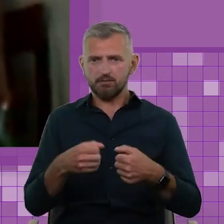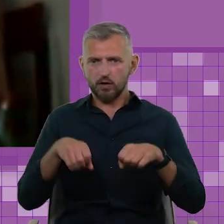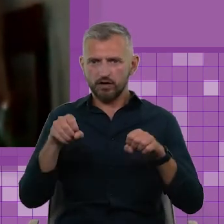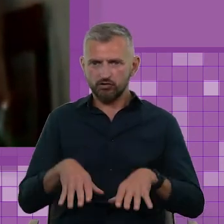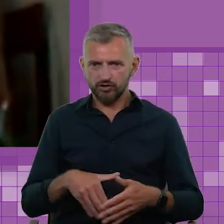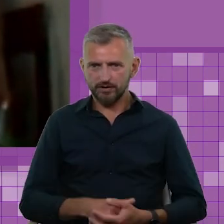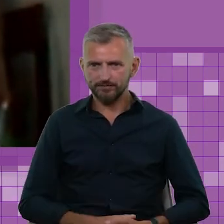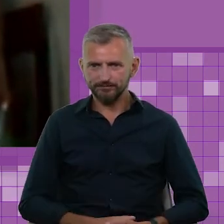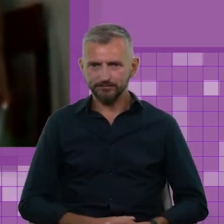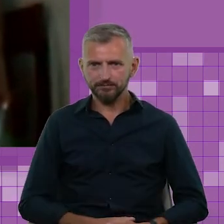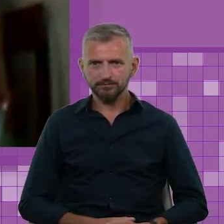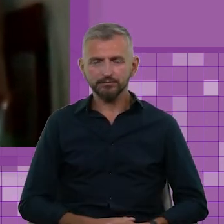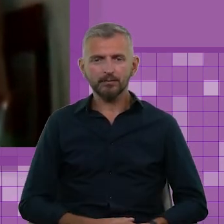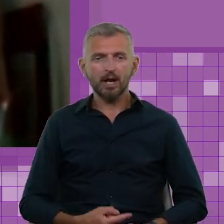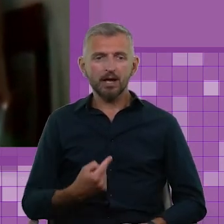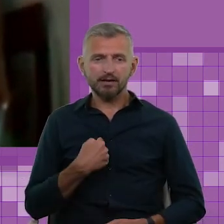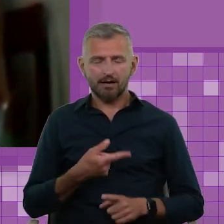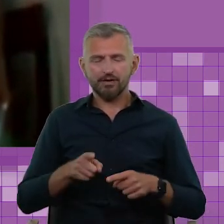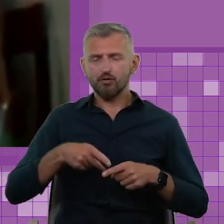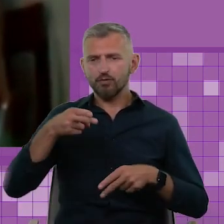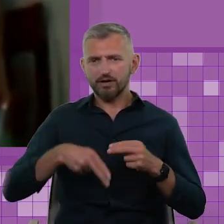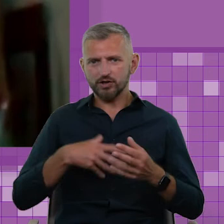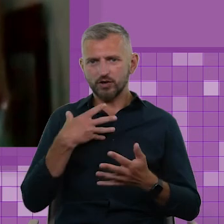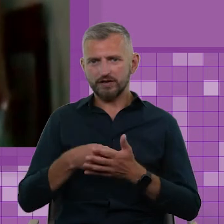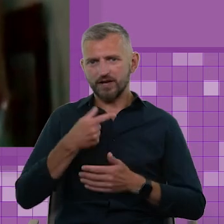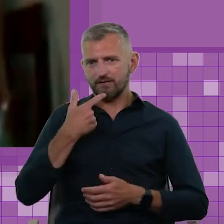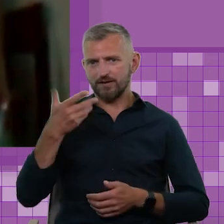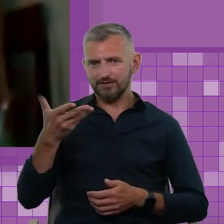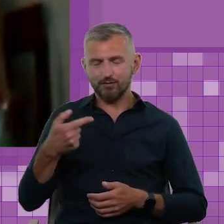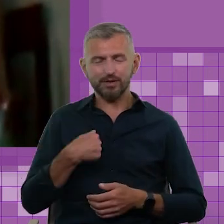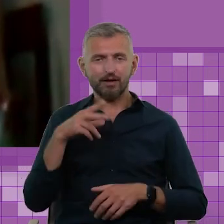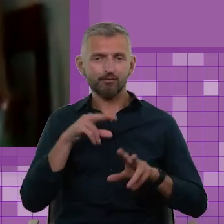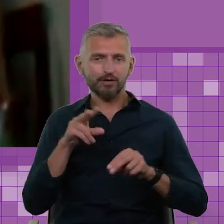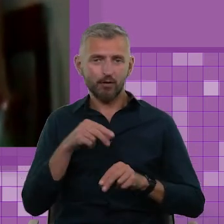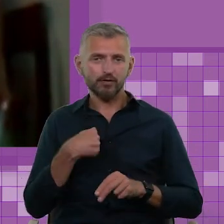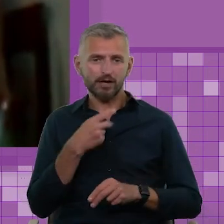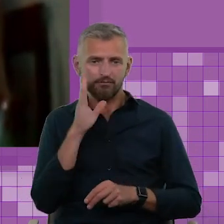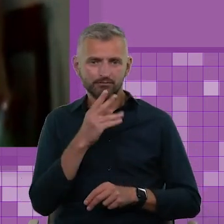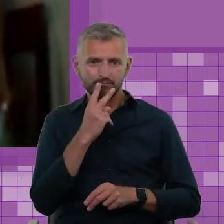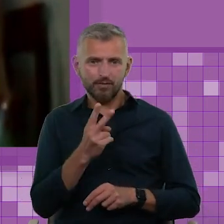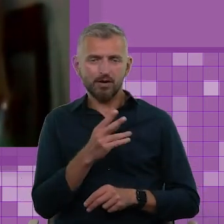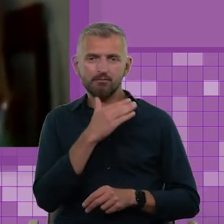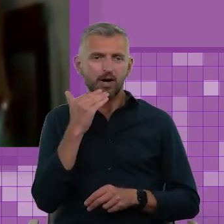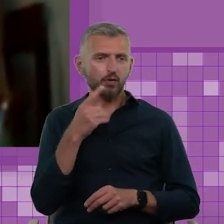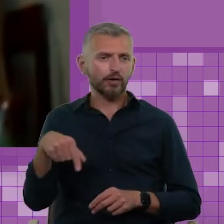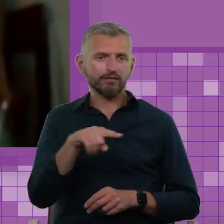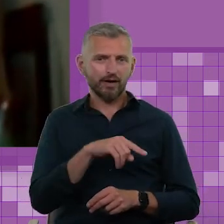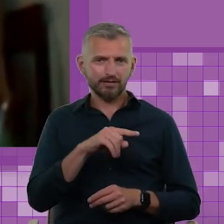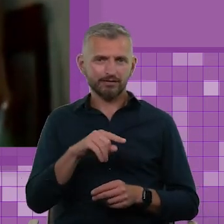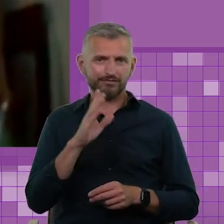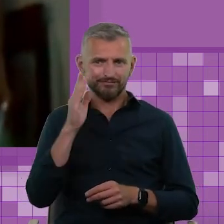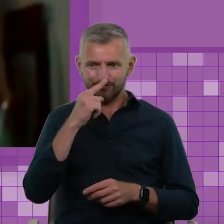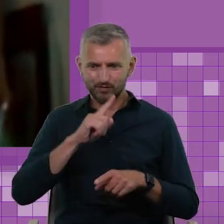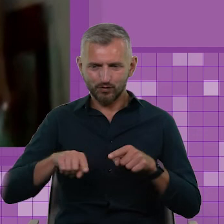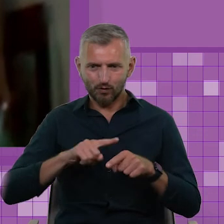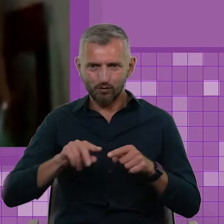рішення. Я на цьому завершу свій виступ. Я сподіваюся, що я побачу дуже багатьох з вас у Вроцлаві вже дуже